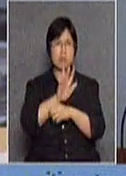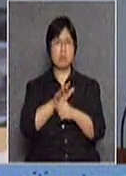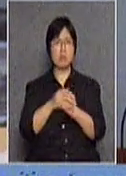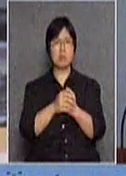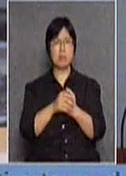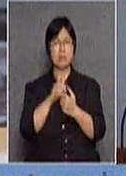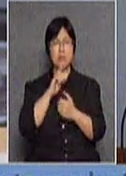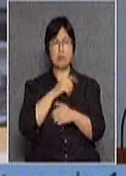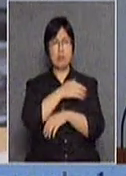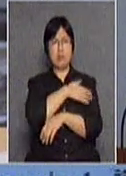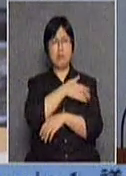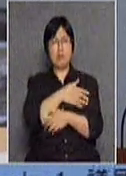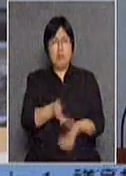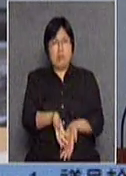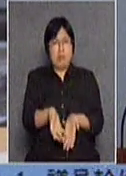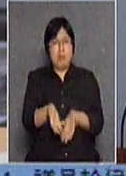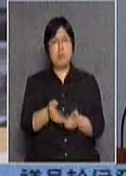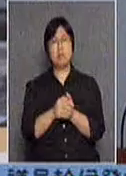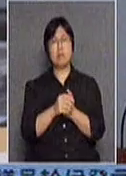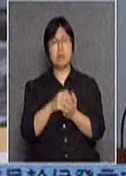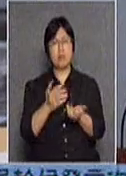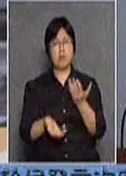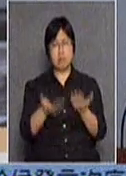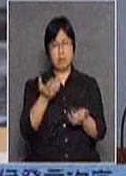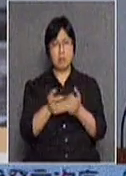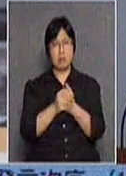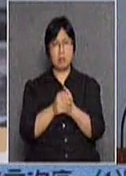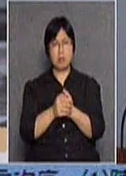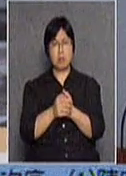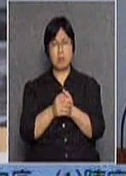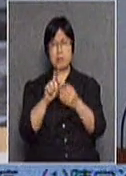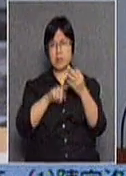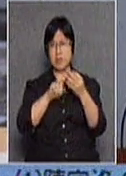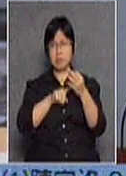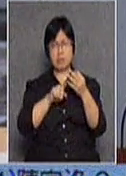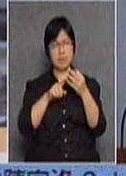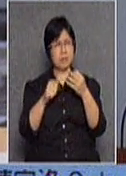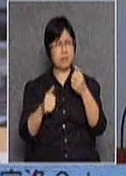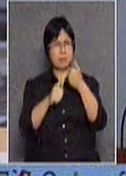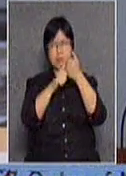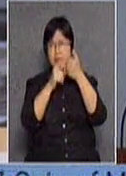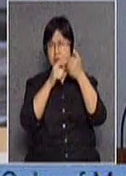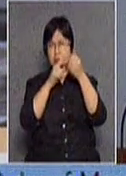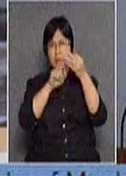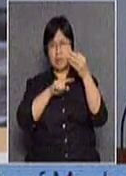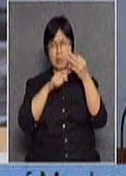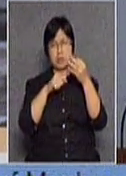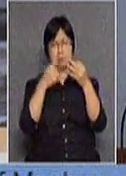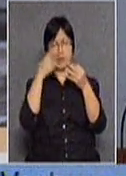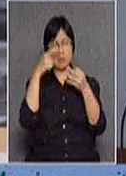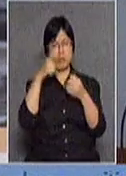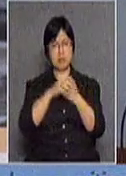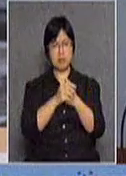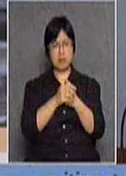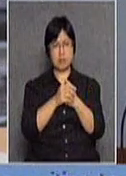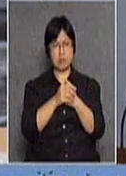由得佢喎，甚至阿邊位啊嗰、那個叫做唔記得咗佢名添，一家